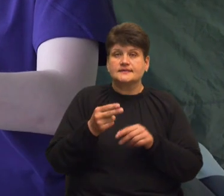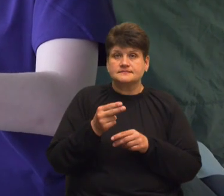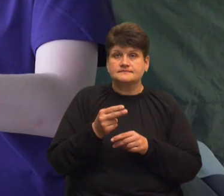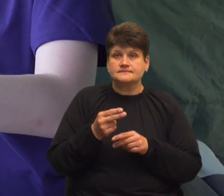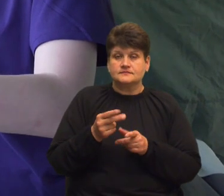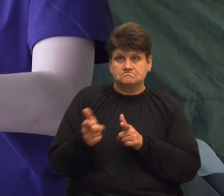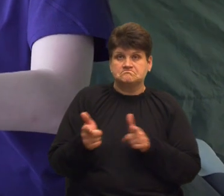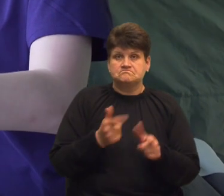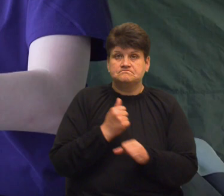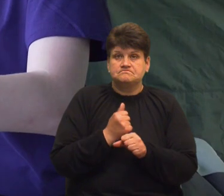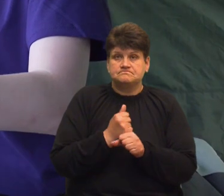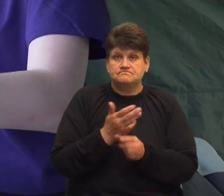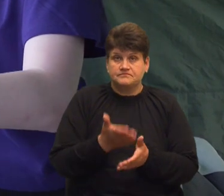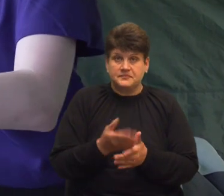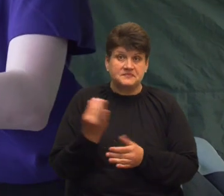робимо